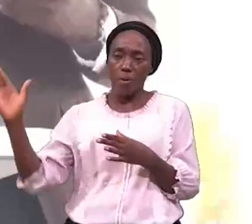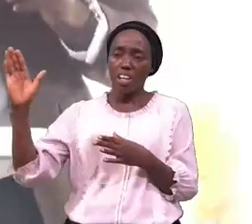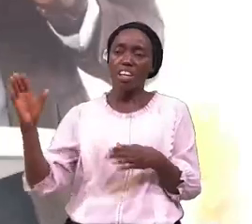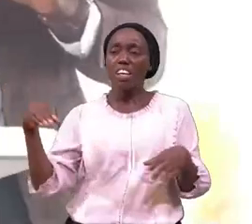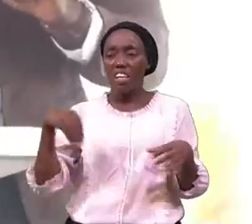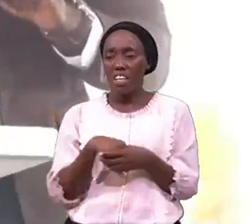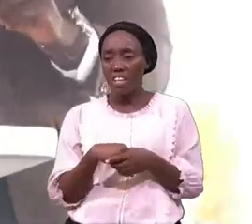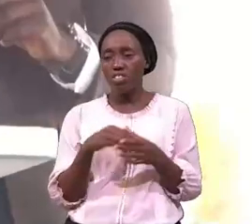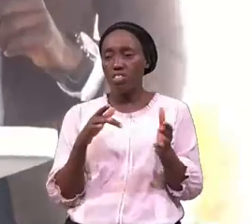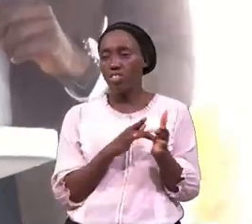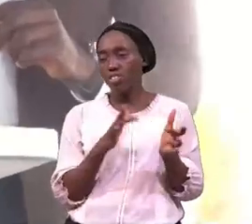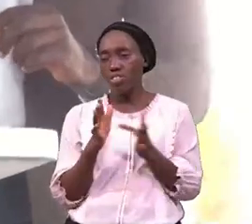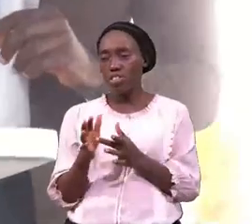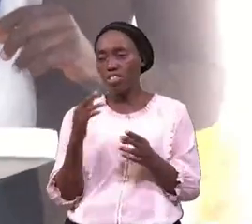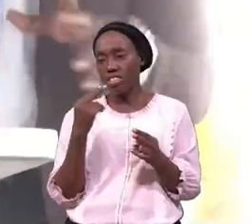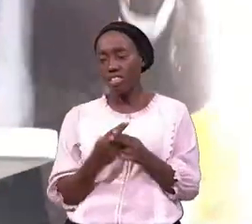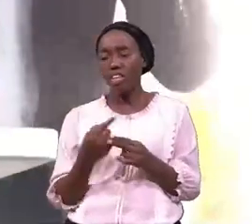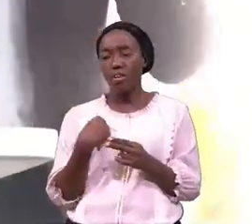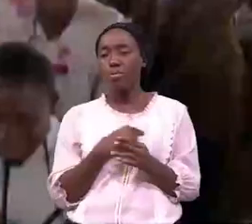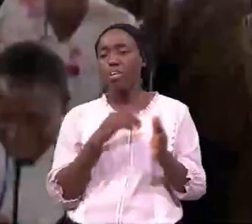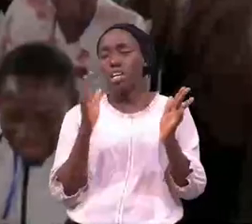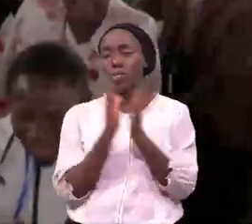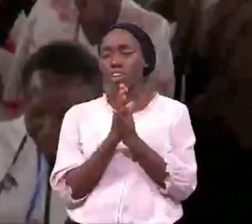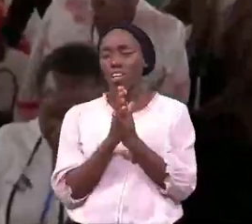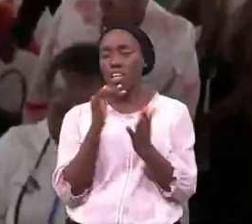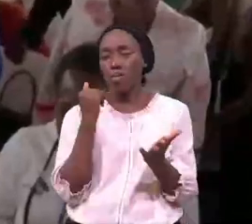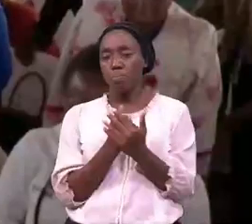de Jésus, nous prions.